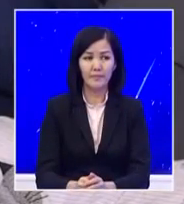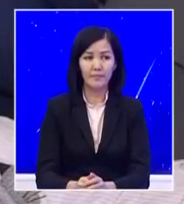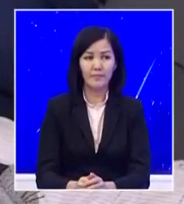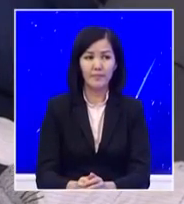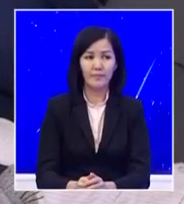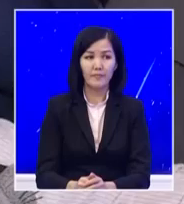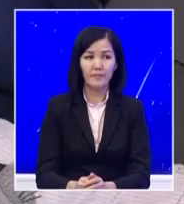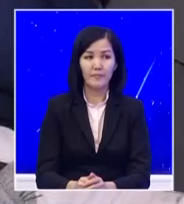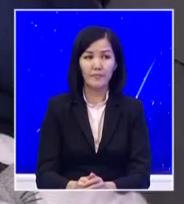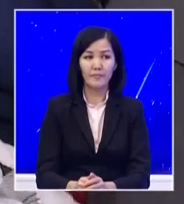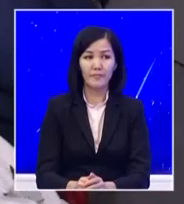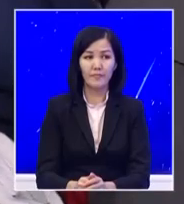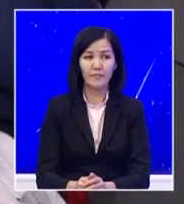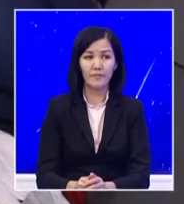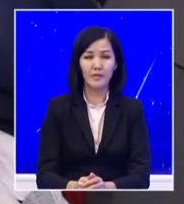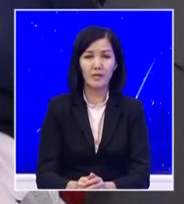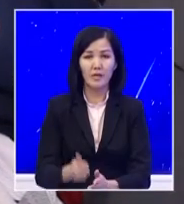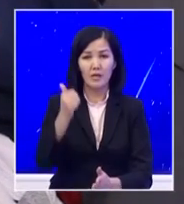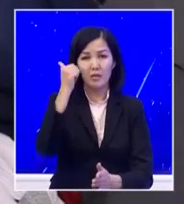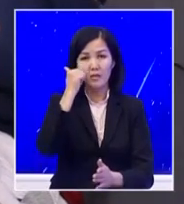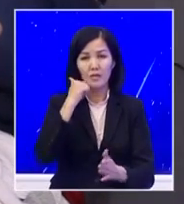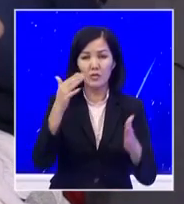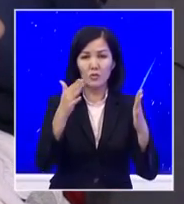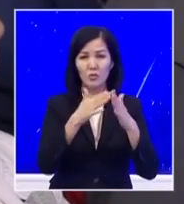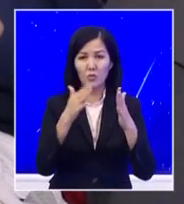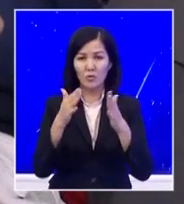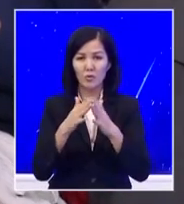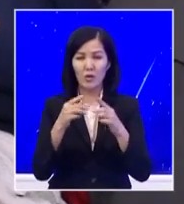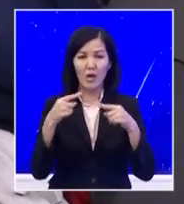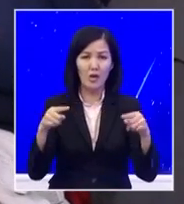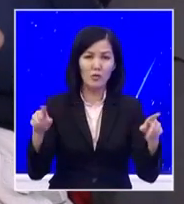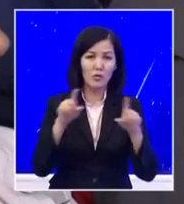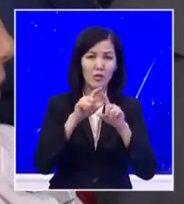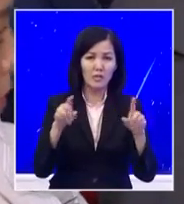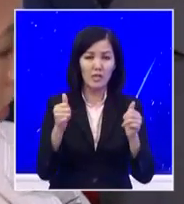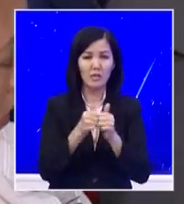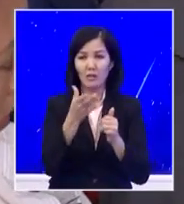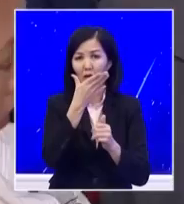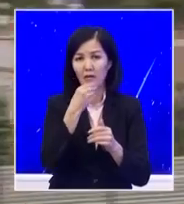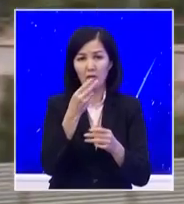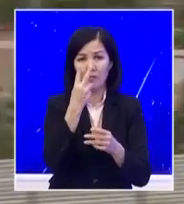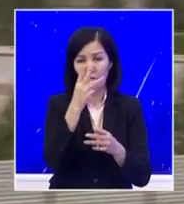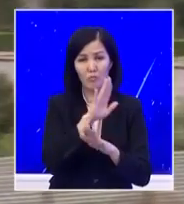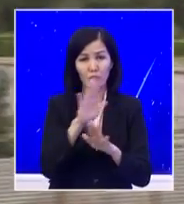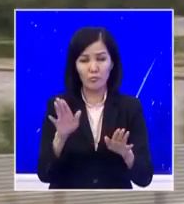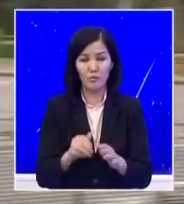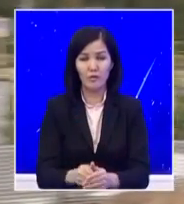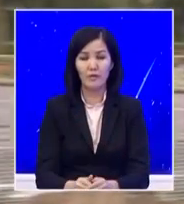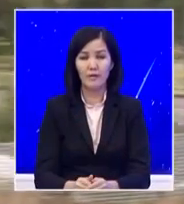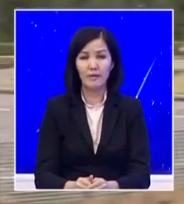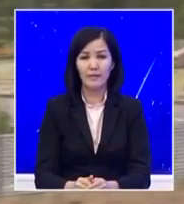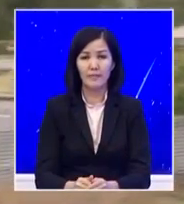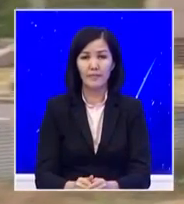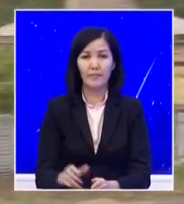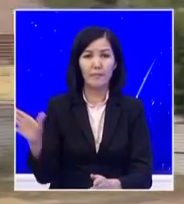он среди вот этих вот таких страшных сараев не будет смотреть. Оно алжар нашу мы в ту сторону.